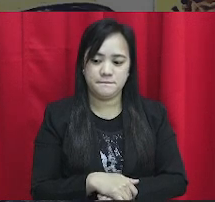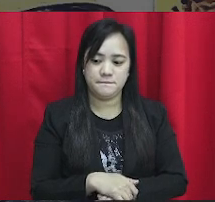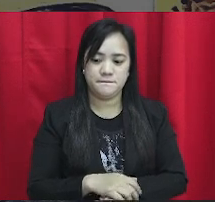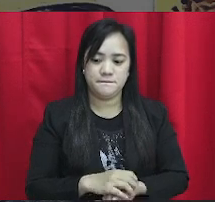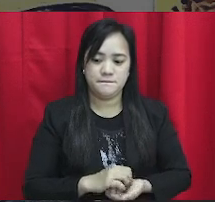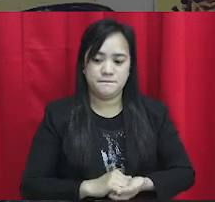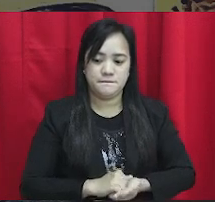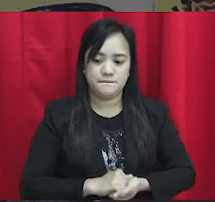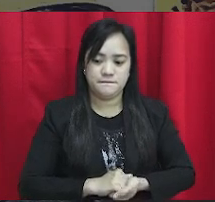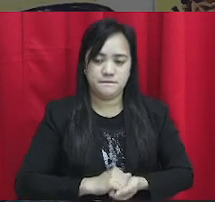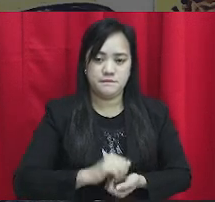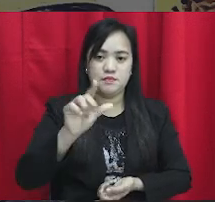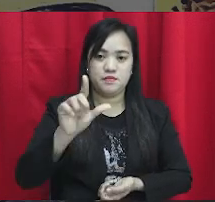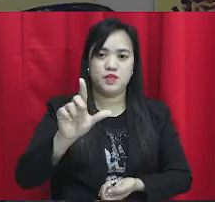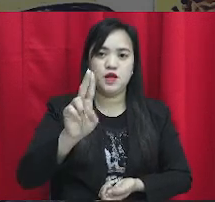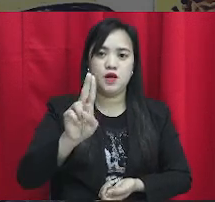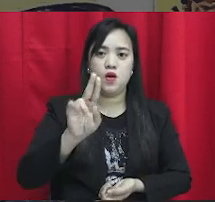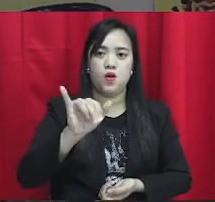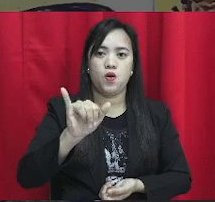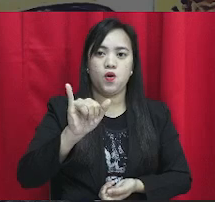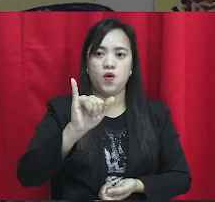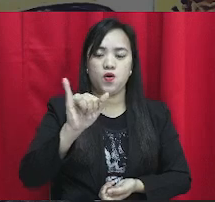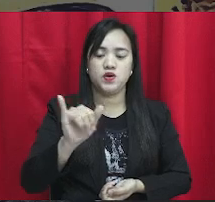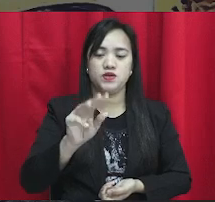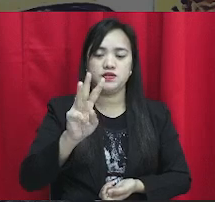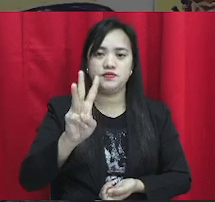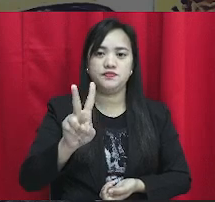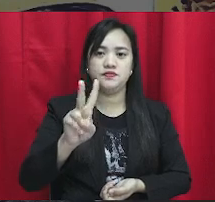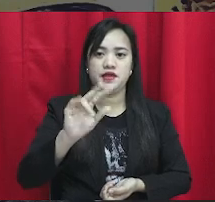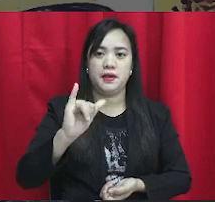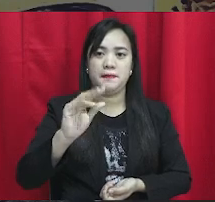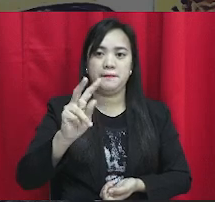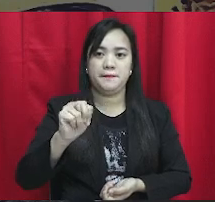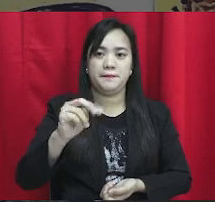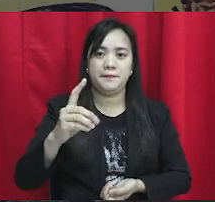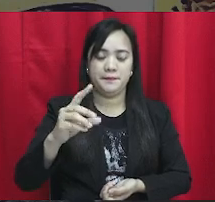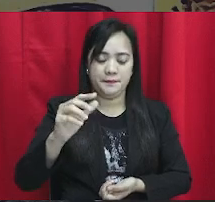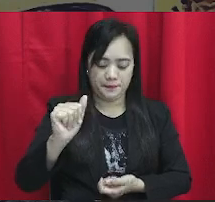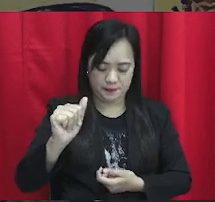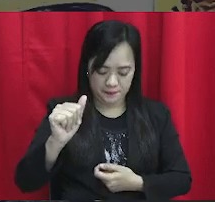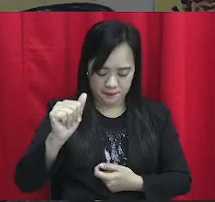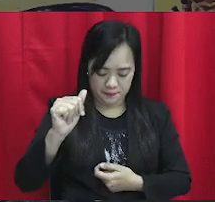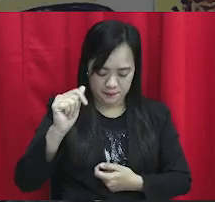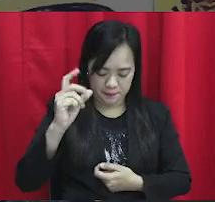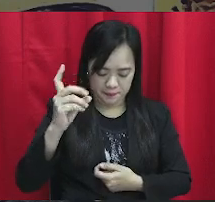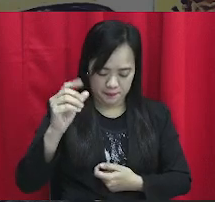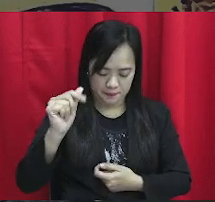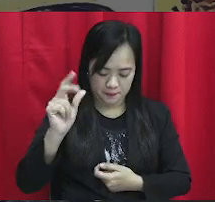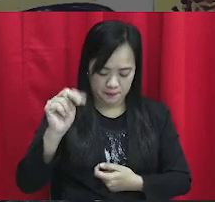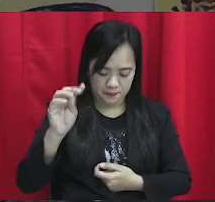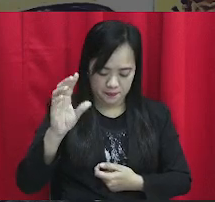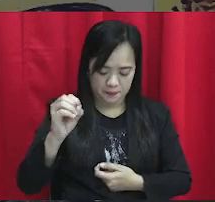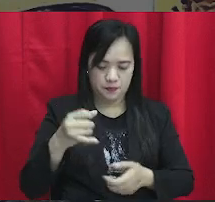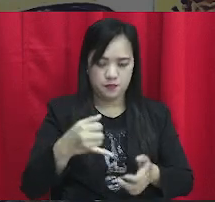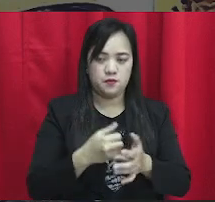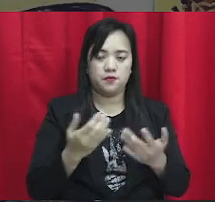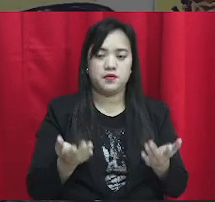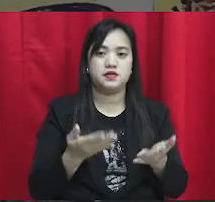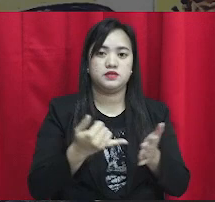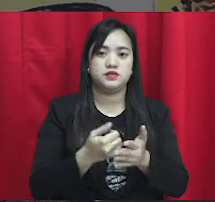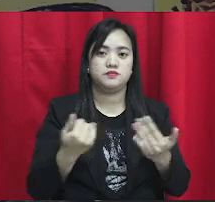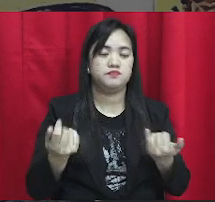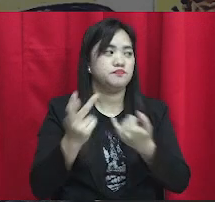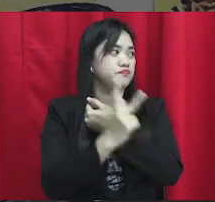Los Biminda Dayaw. Uy, Los Biminda si Nanay. Taga saan si Nanay, Sir Gerald? Ano pong probinsya niyo, Nanay?